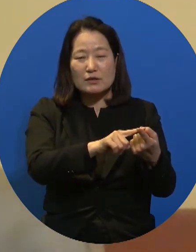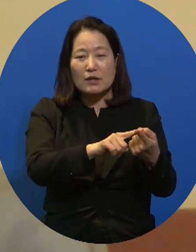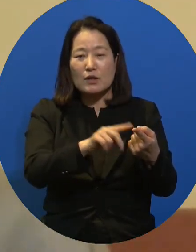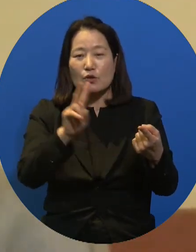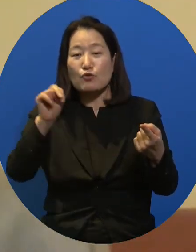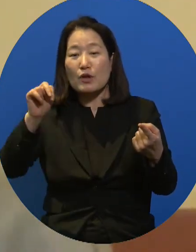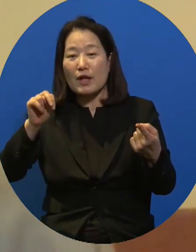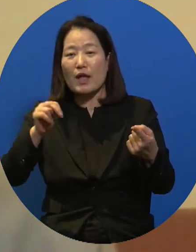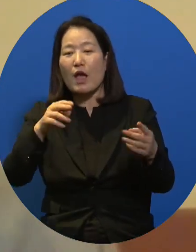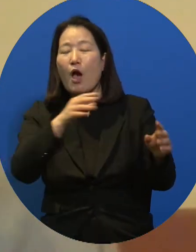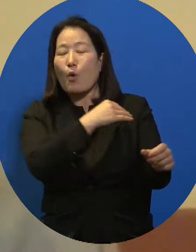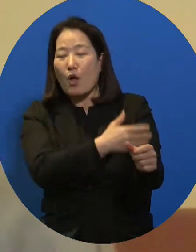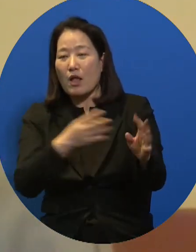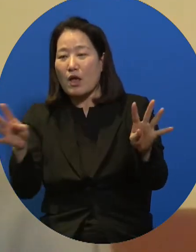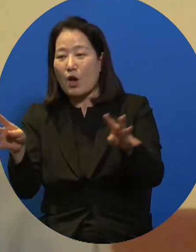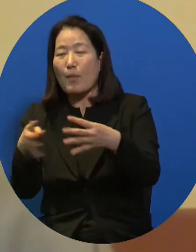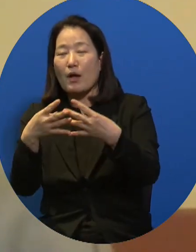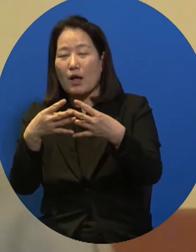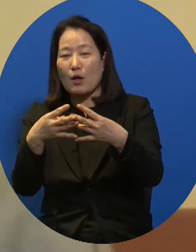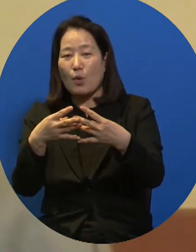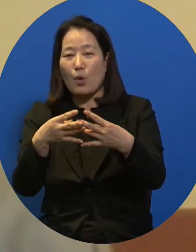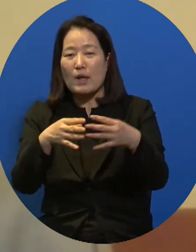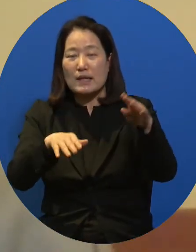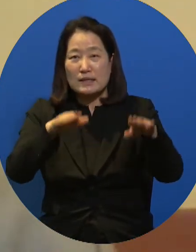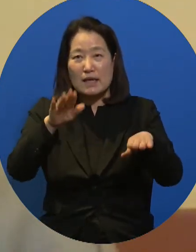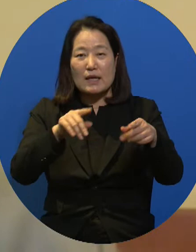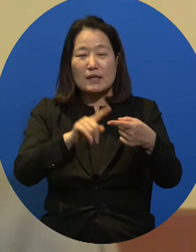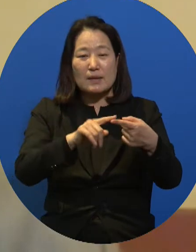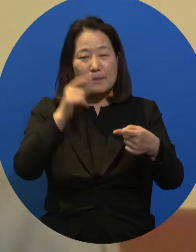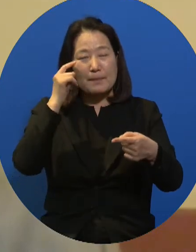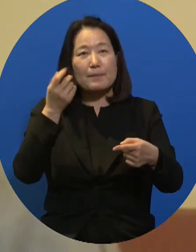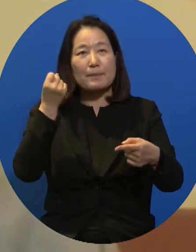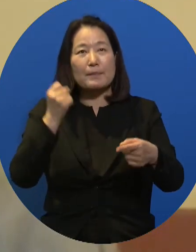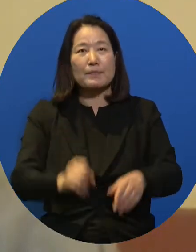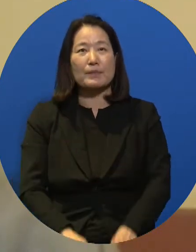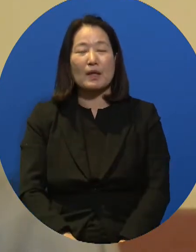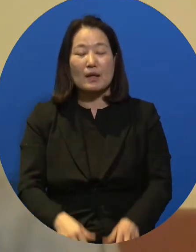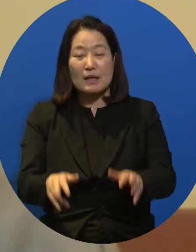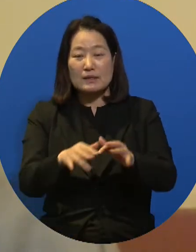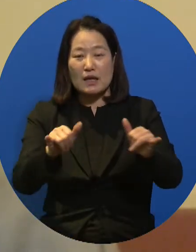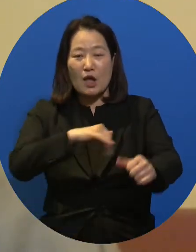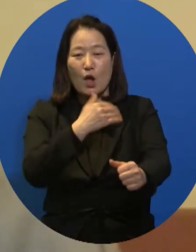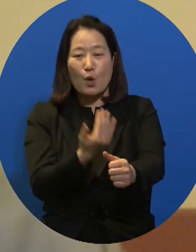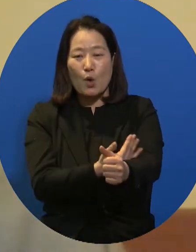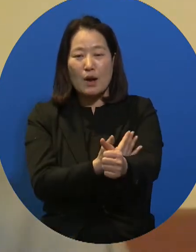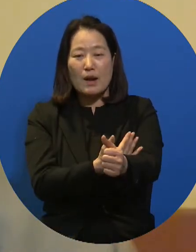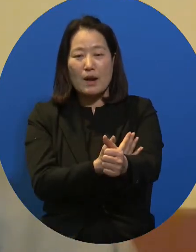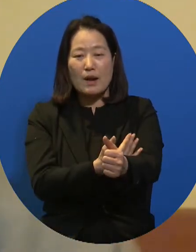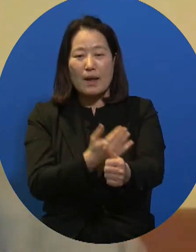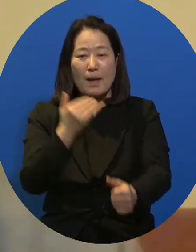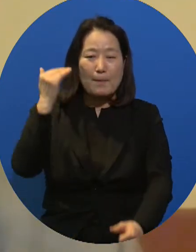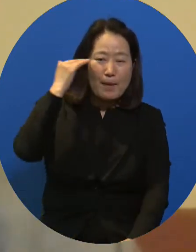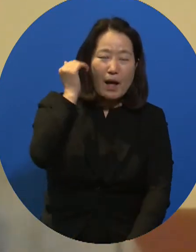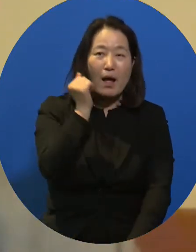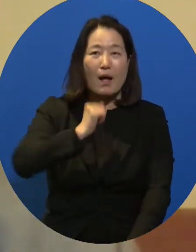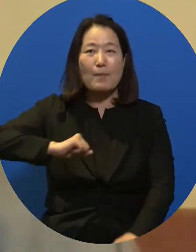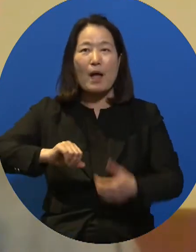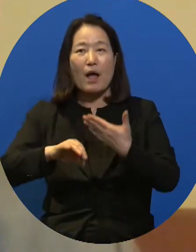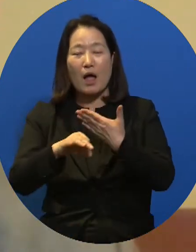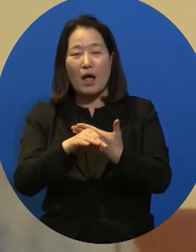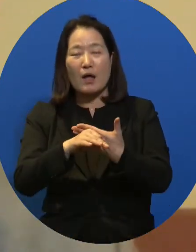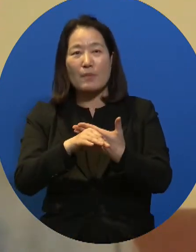의미가 있었습니다. 왜냐하면 이제는 장애인의 권리가 위반되었을 때 이것을 스위스 제네바에서